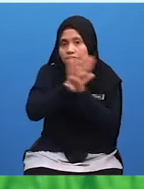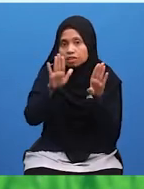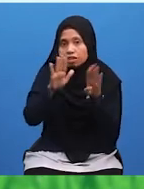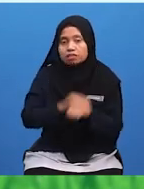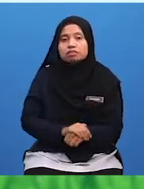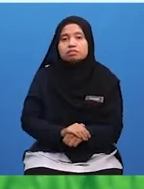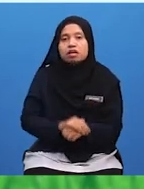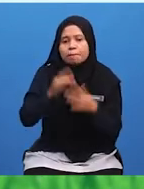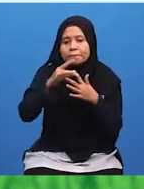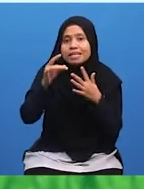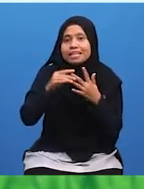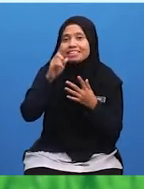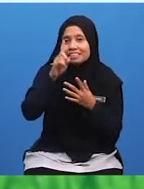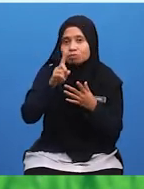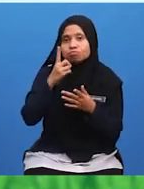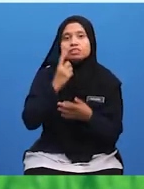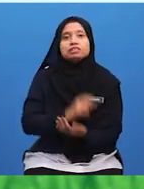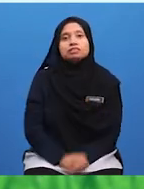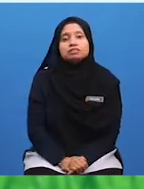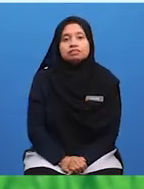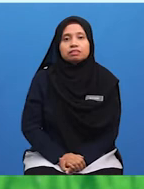atau tidak?